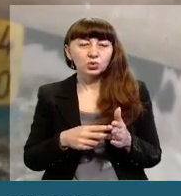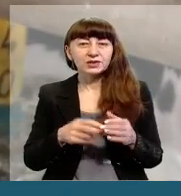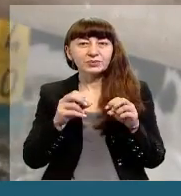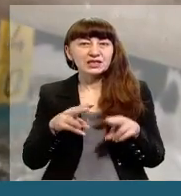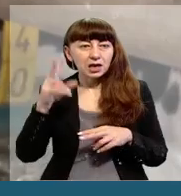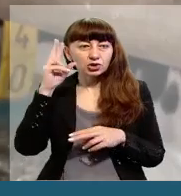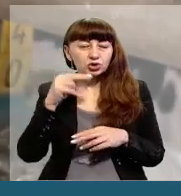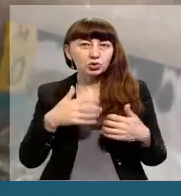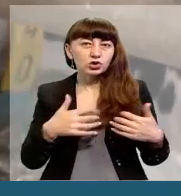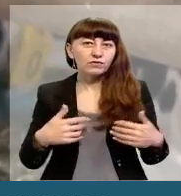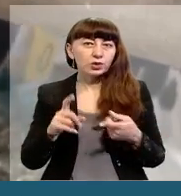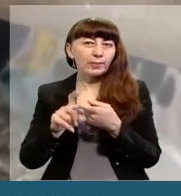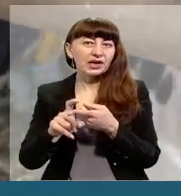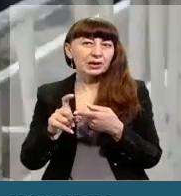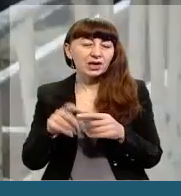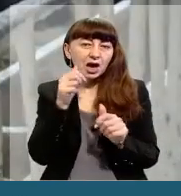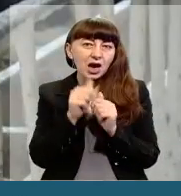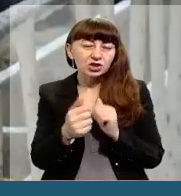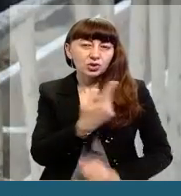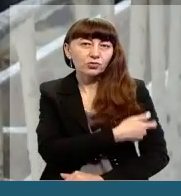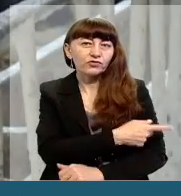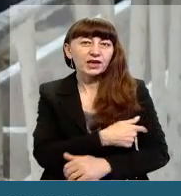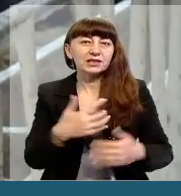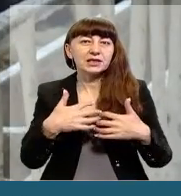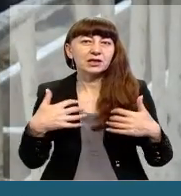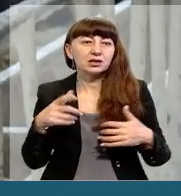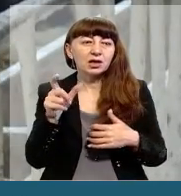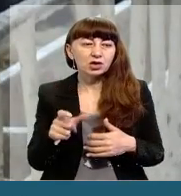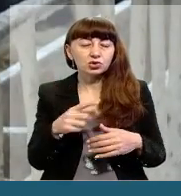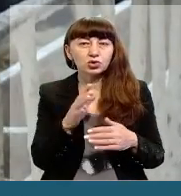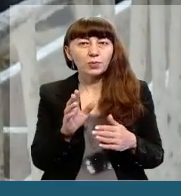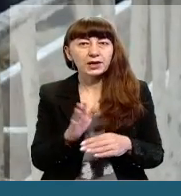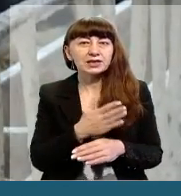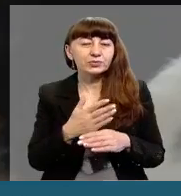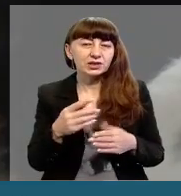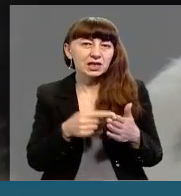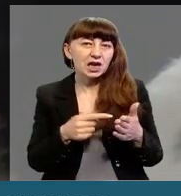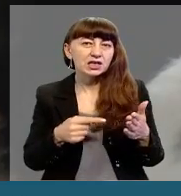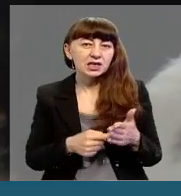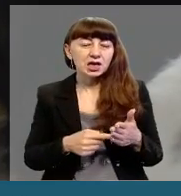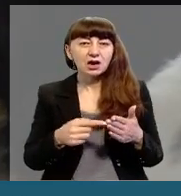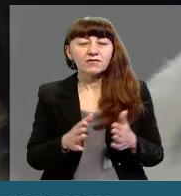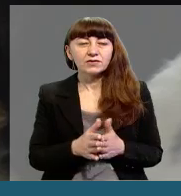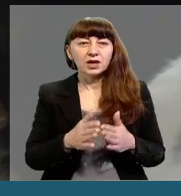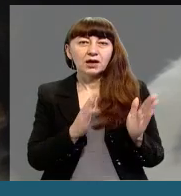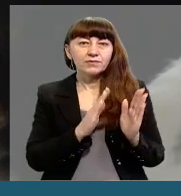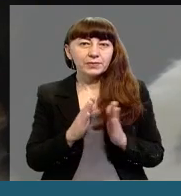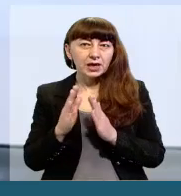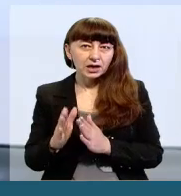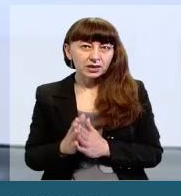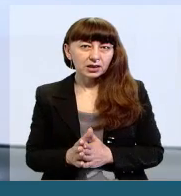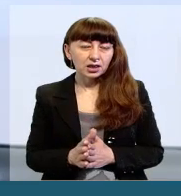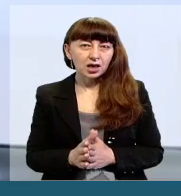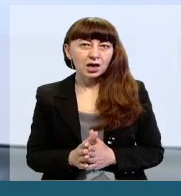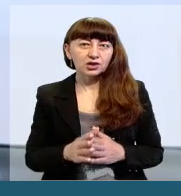ең алдымен жүктемені біркелкі бөлуге, сондай-ақ жалақыны арттыруға ықпал етеді. Одан бөлек, биыл 20 қызметтік автокөлік сатып алынған.